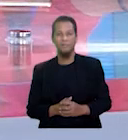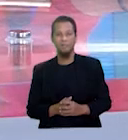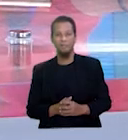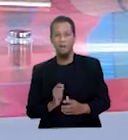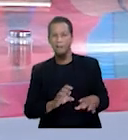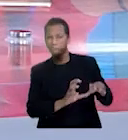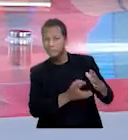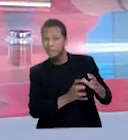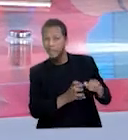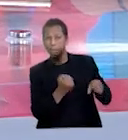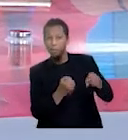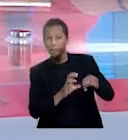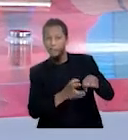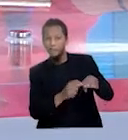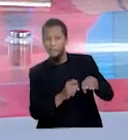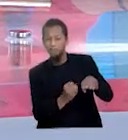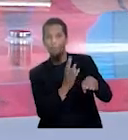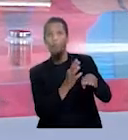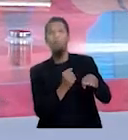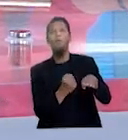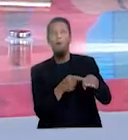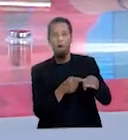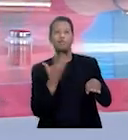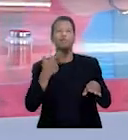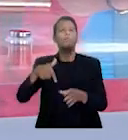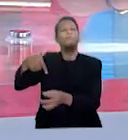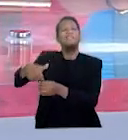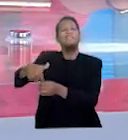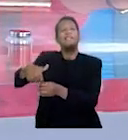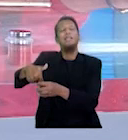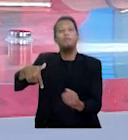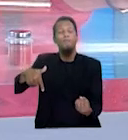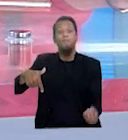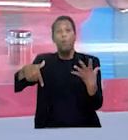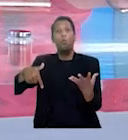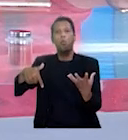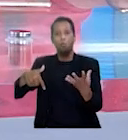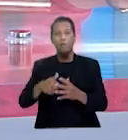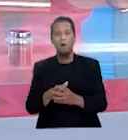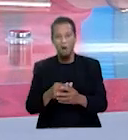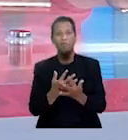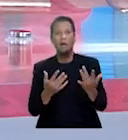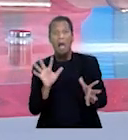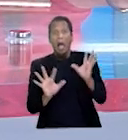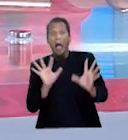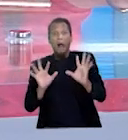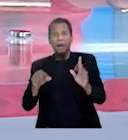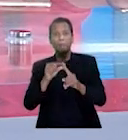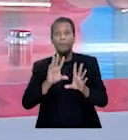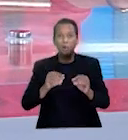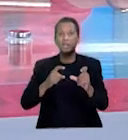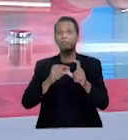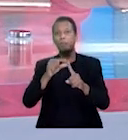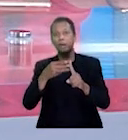pemirsa diduga korsleting pada mesin sebuah mobil terbakar usai mengisi BBM di SPBU besarnya kobaran api membuat panik petugas itu